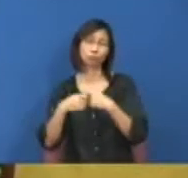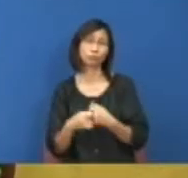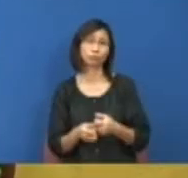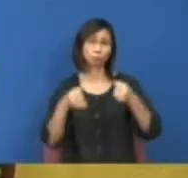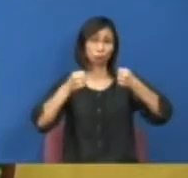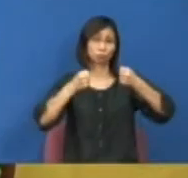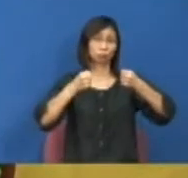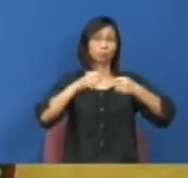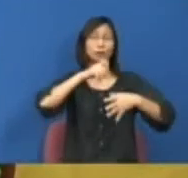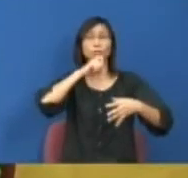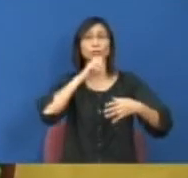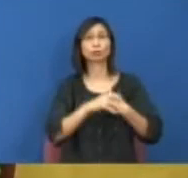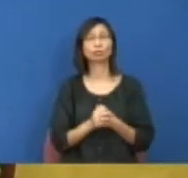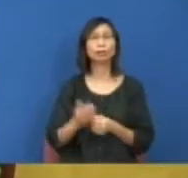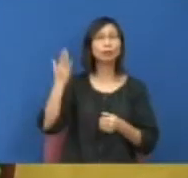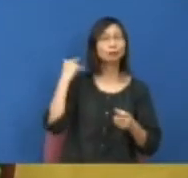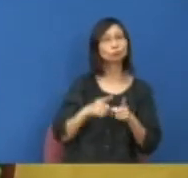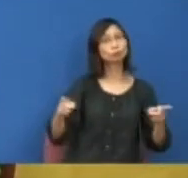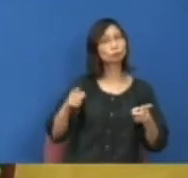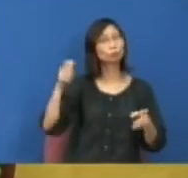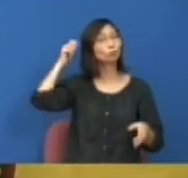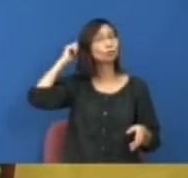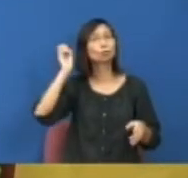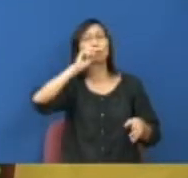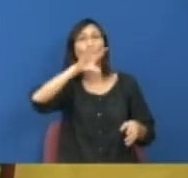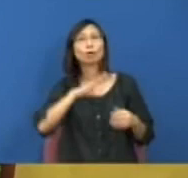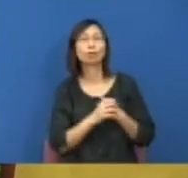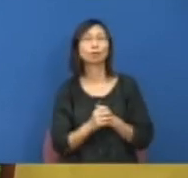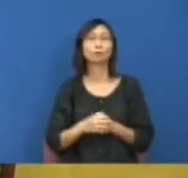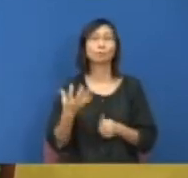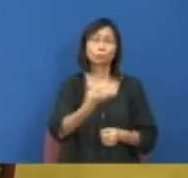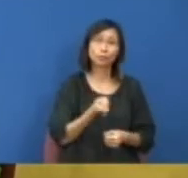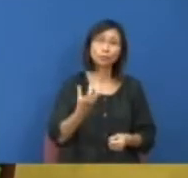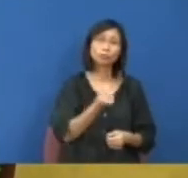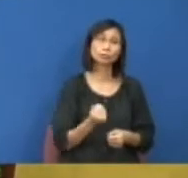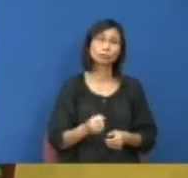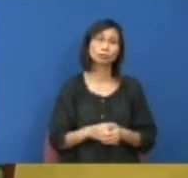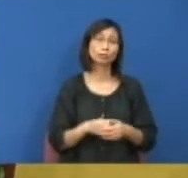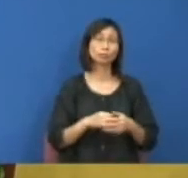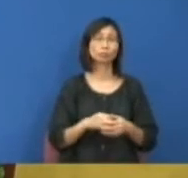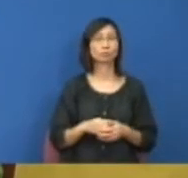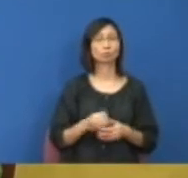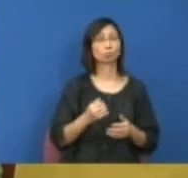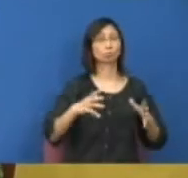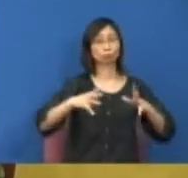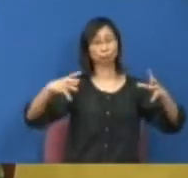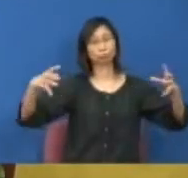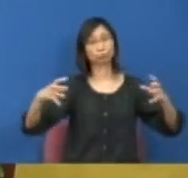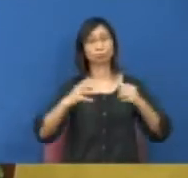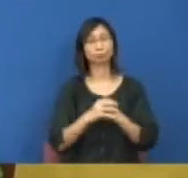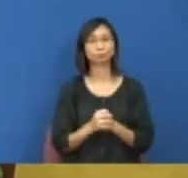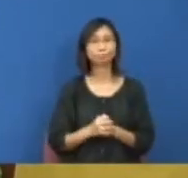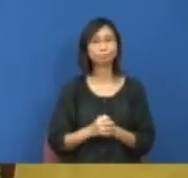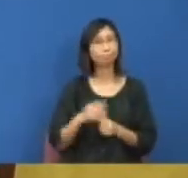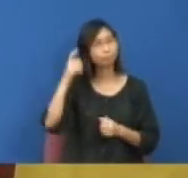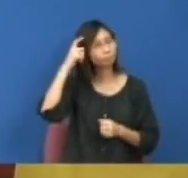講過就係話，其實成個19世紀歐洲嘅民主或者自由主義運動啊，即係成個一個好大回顧啦。啱就